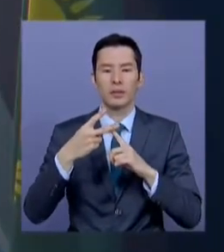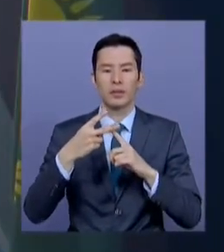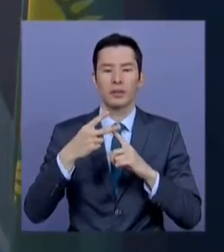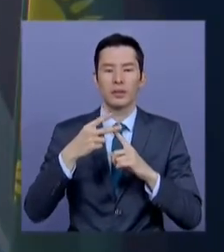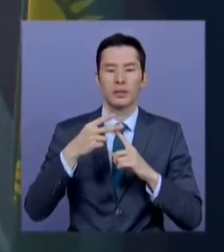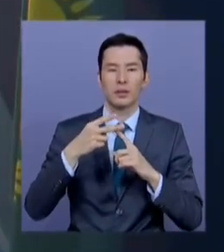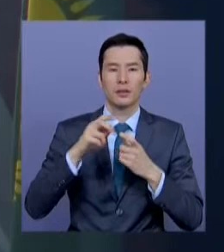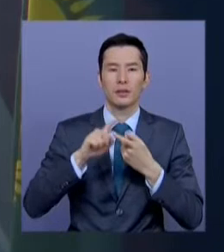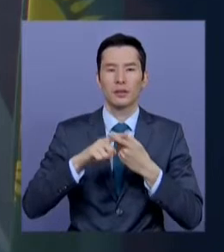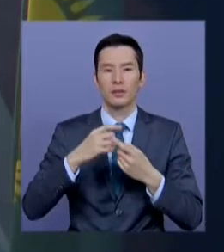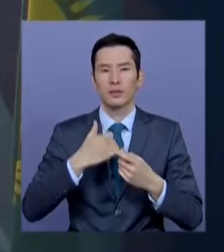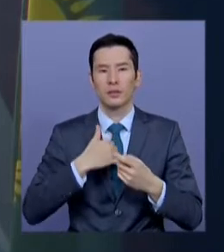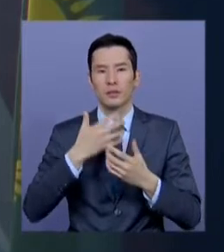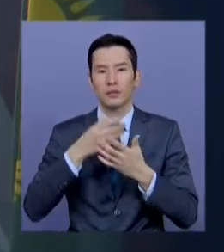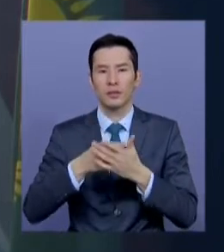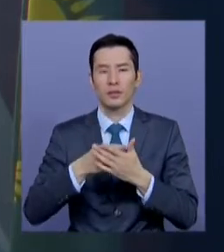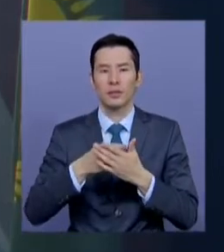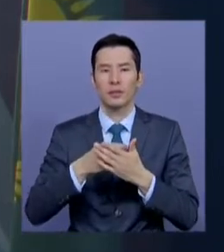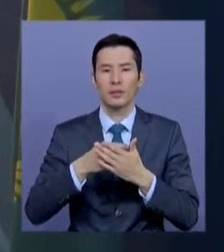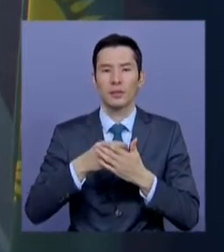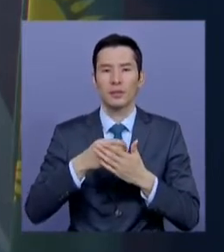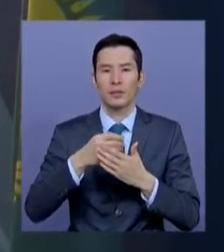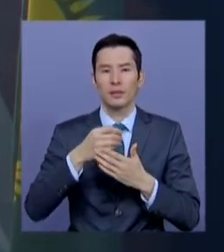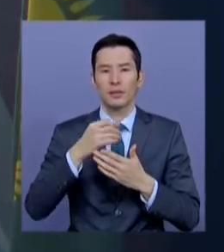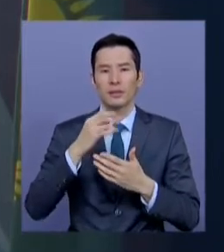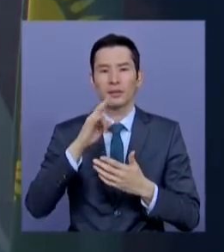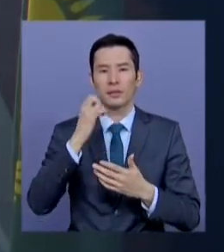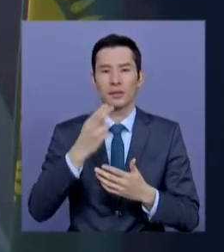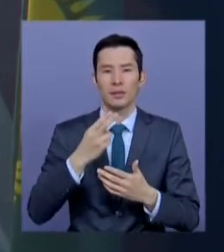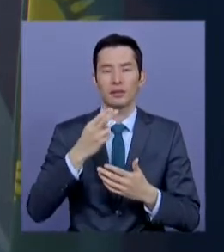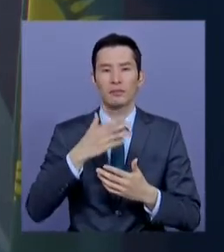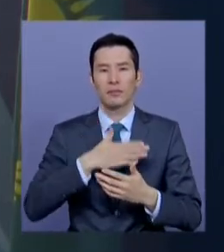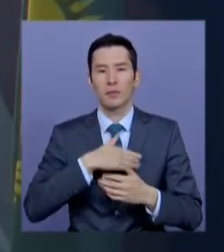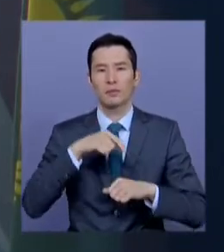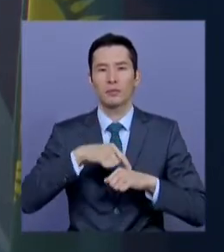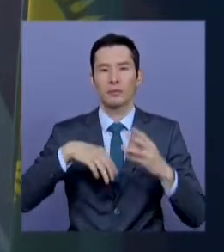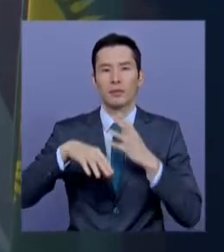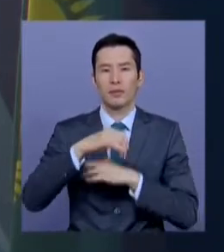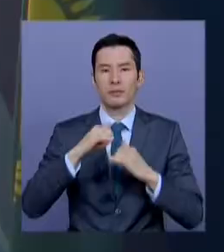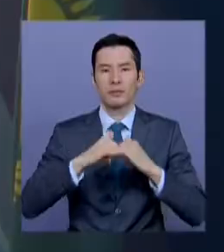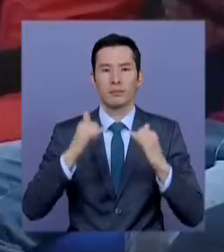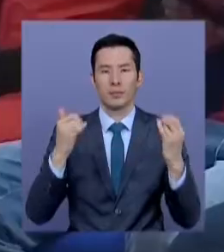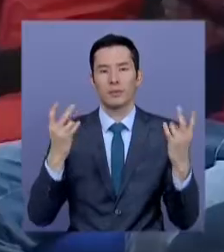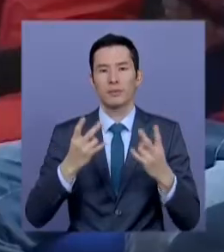содан кейін мына өзіміздің отандық патриоттық сезімдерді ұяту.